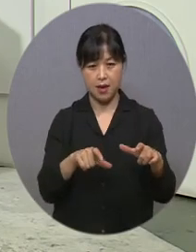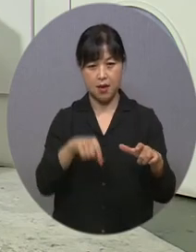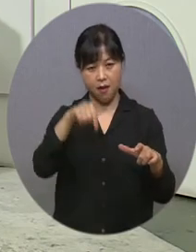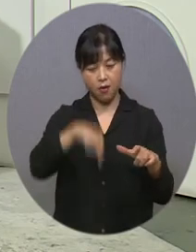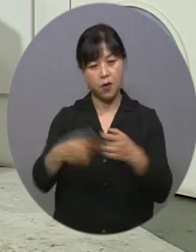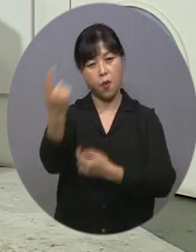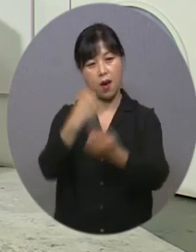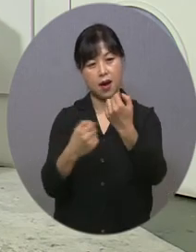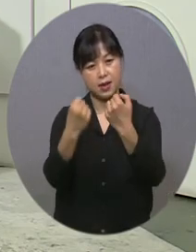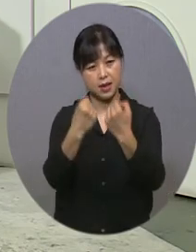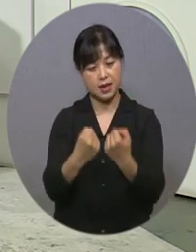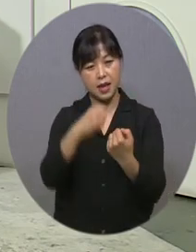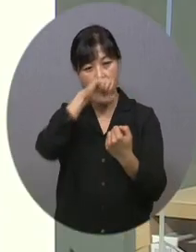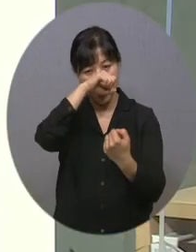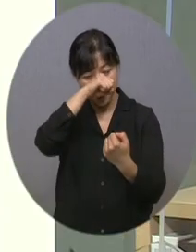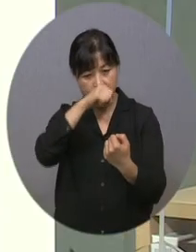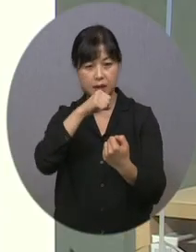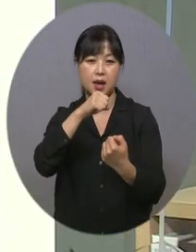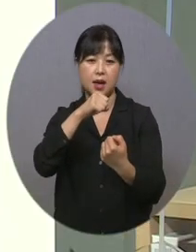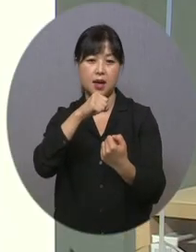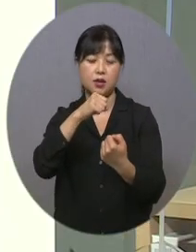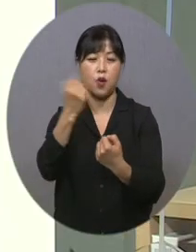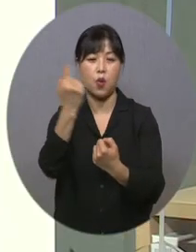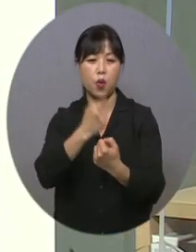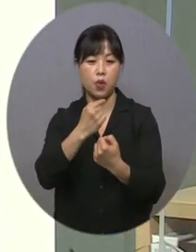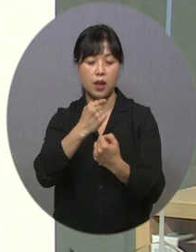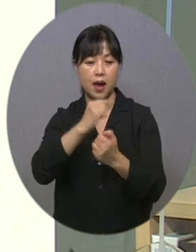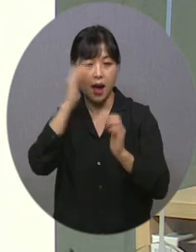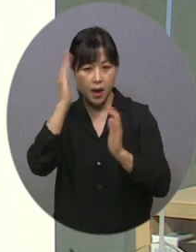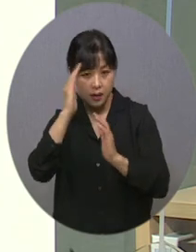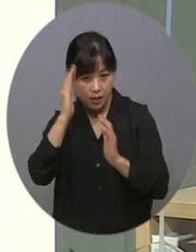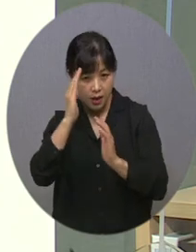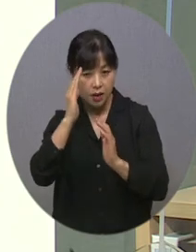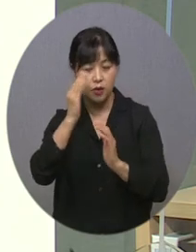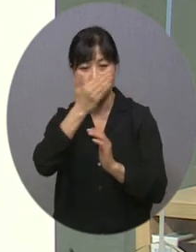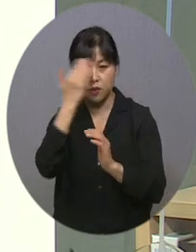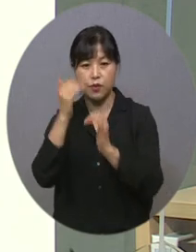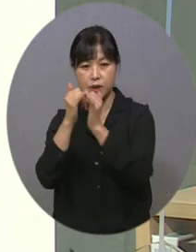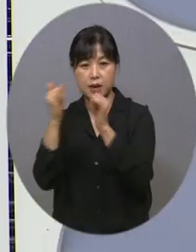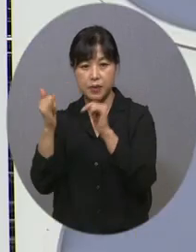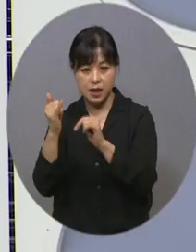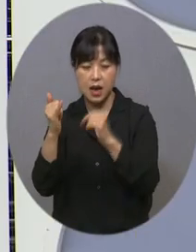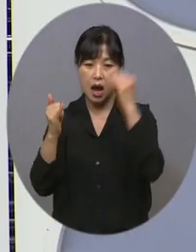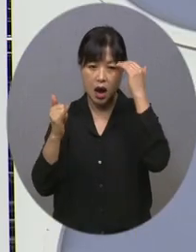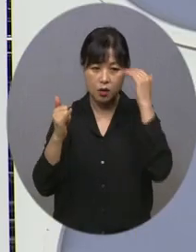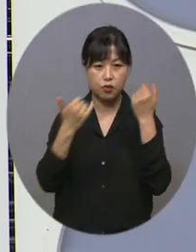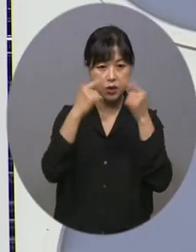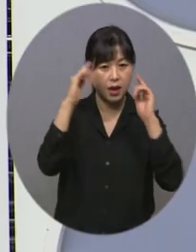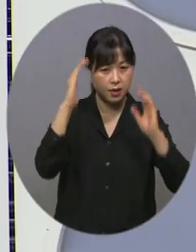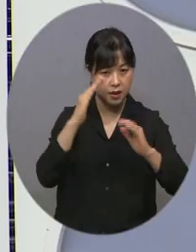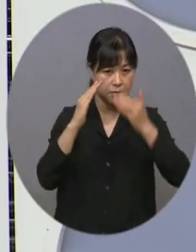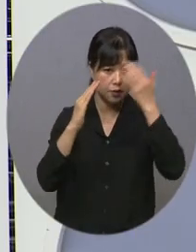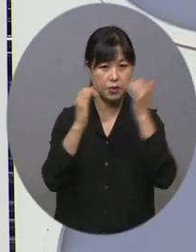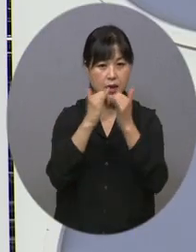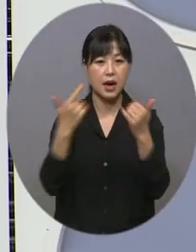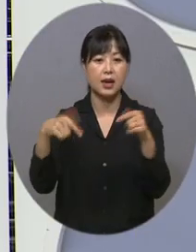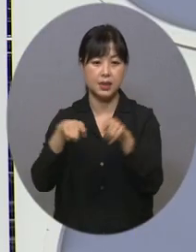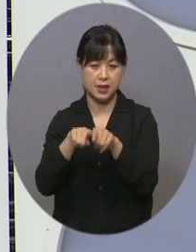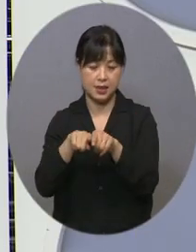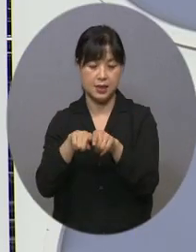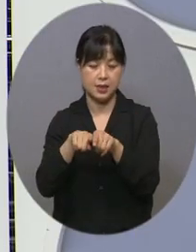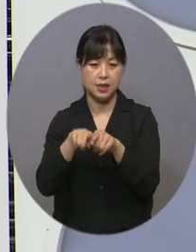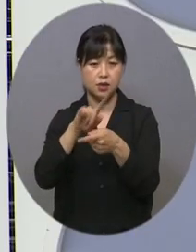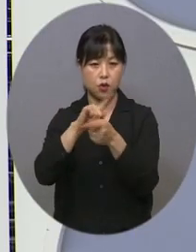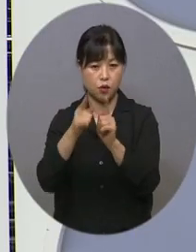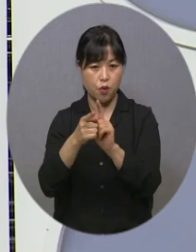그 아프리카 유학생들과 또 아프리카의 젊은이들이 우리 대학생이나 우리 젊은이들과 함께 여러 가지 이제